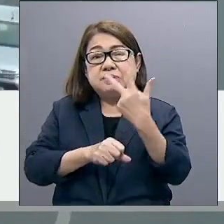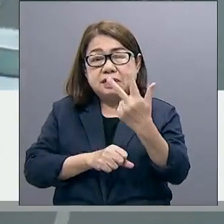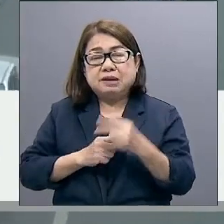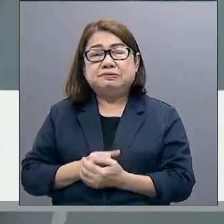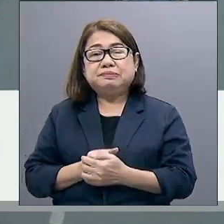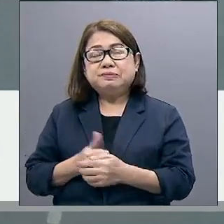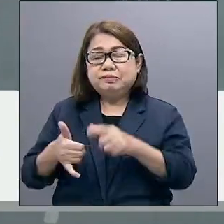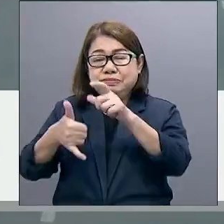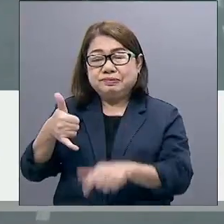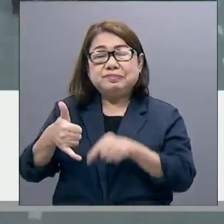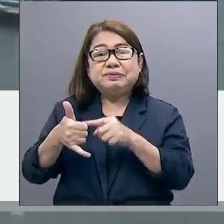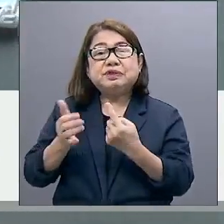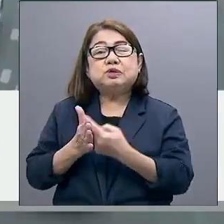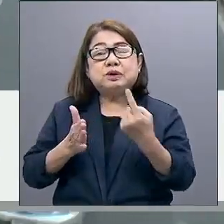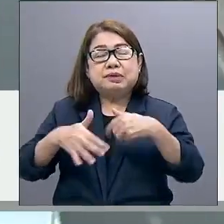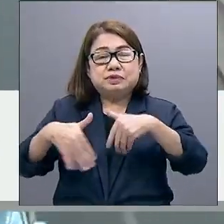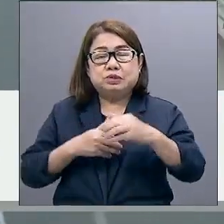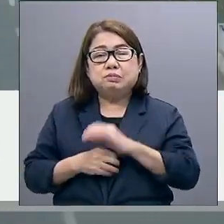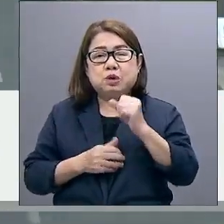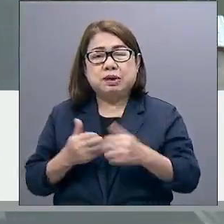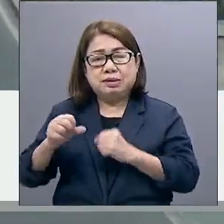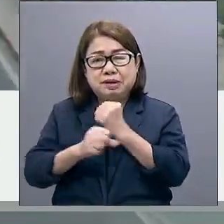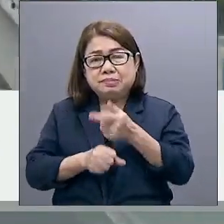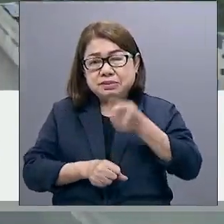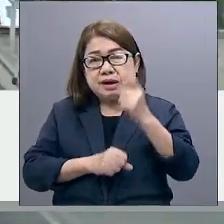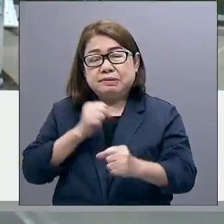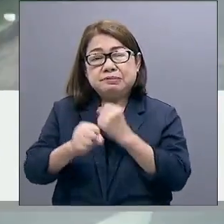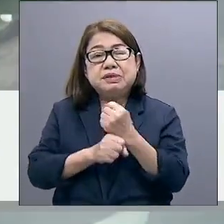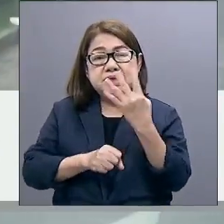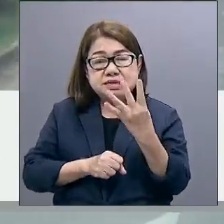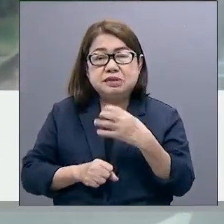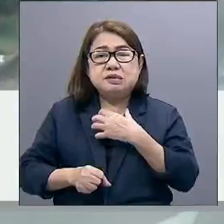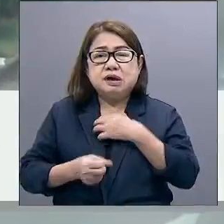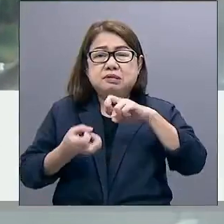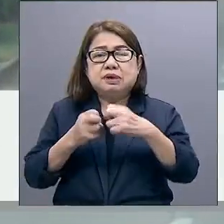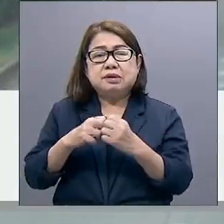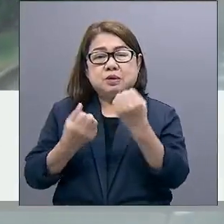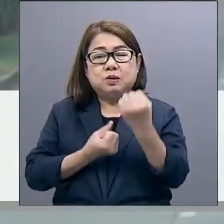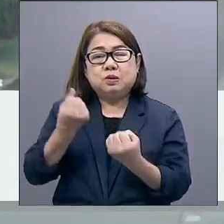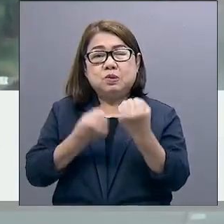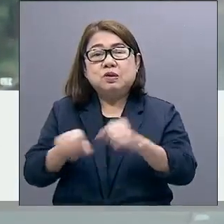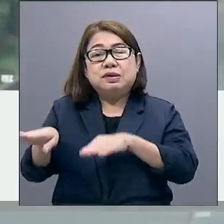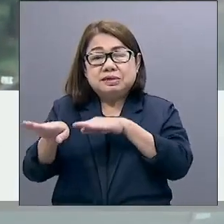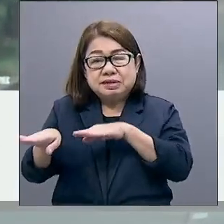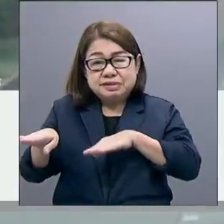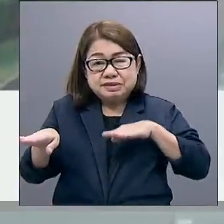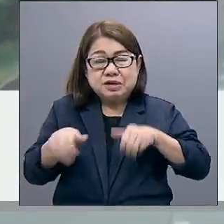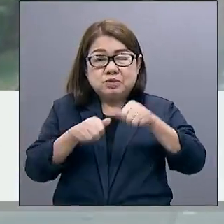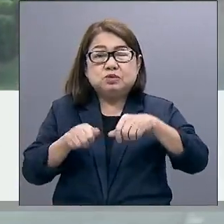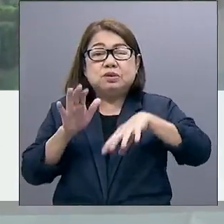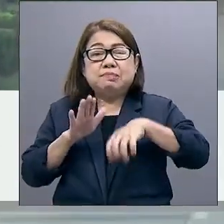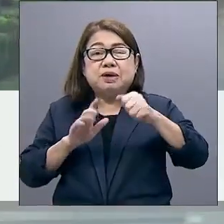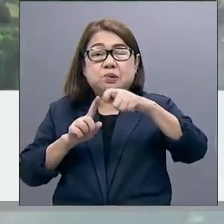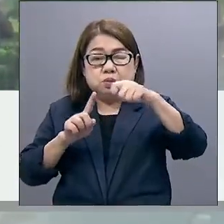านที่คัดค้านบอกว่าโครงการนี้ดำเนินมานานกว่า4ปีเพื่อแก้ไขปัญหารถติดในเขตอำเภอเมืองแต่ปัจ